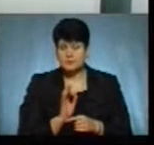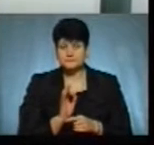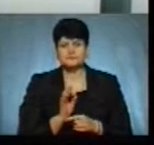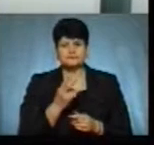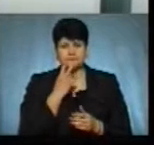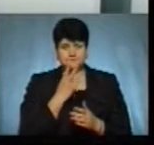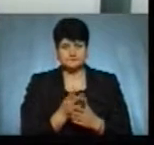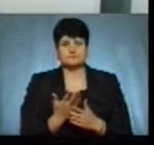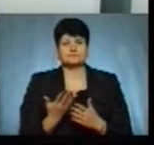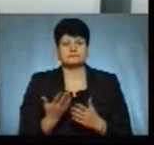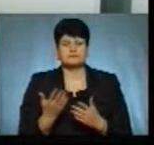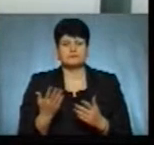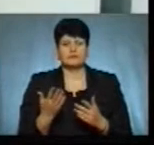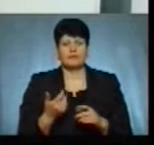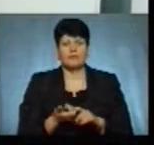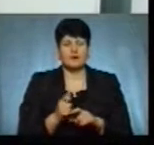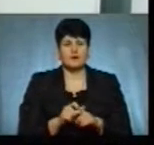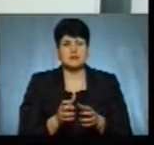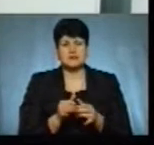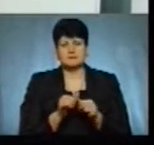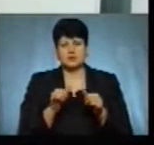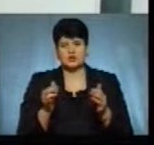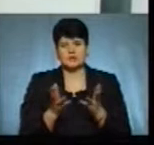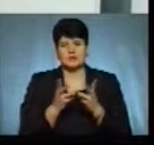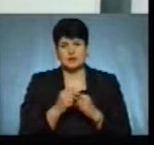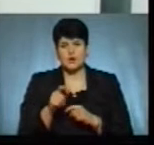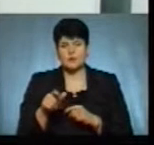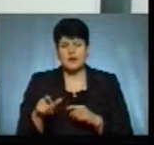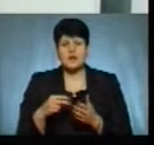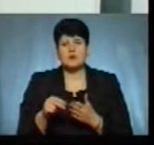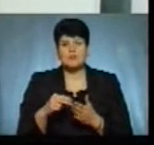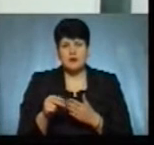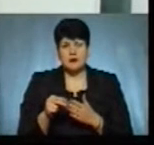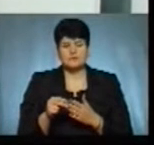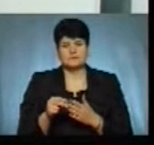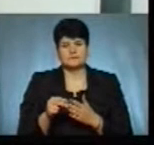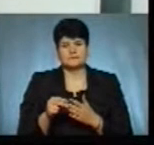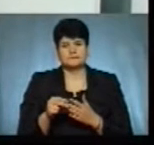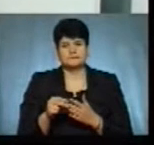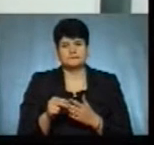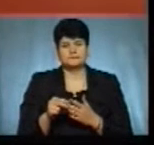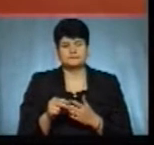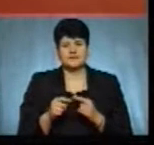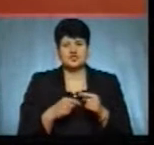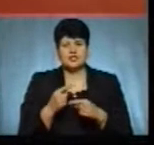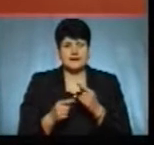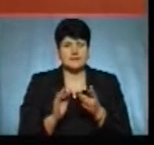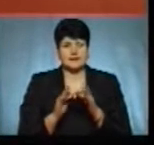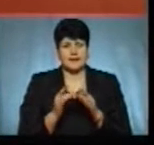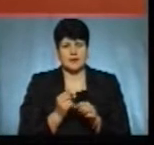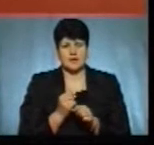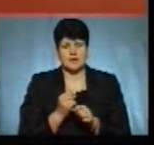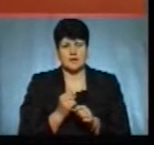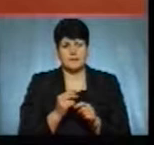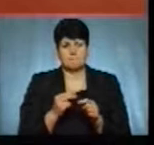першу чергу зараз значно збільшилась кількість громадян, які купують певні речі через інтернет-магазини.